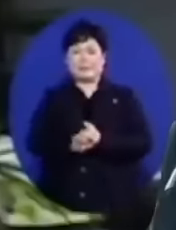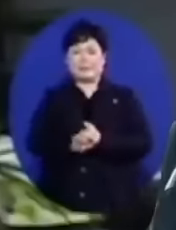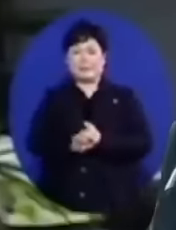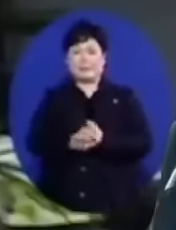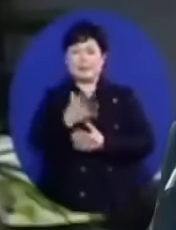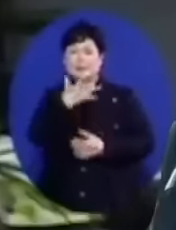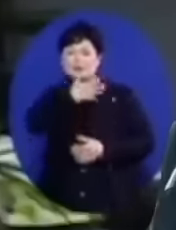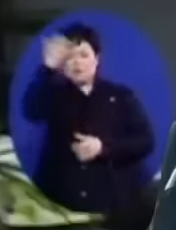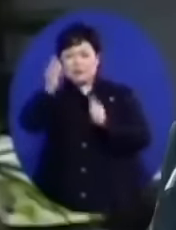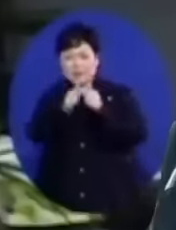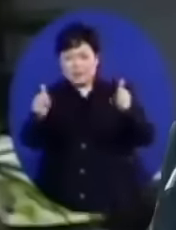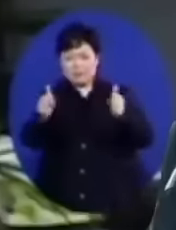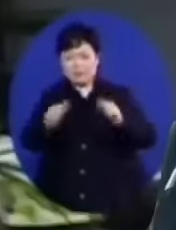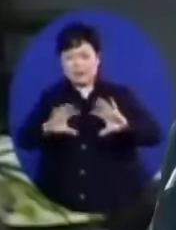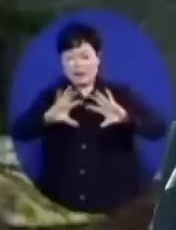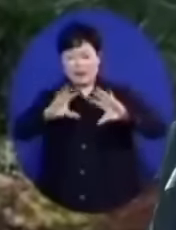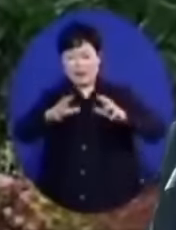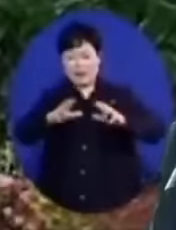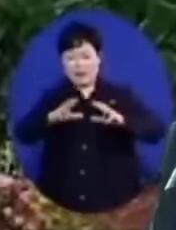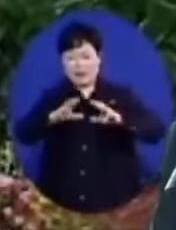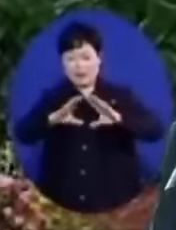애굽의 국무총리로 만들어주신 것입니다.